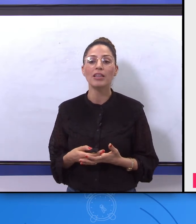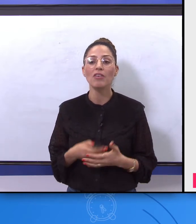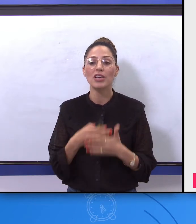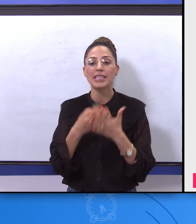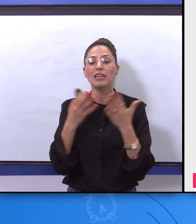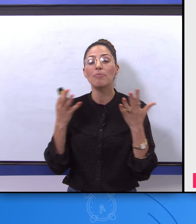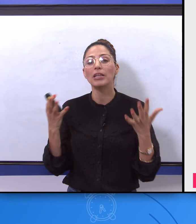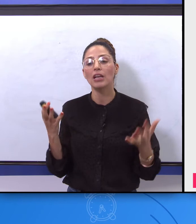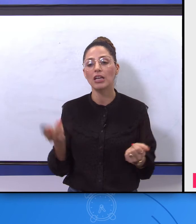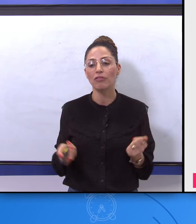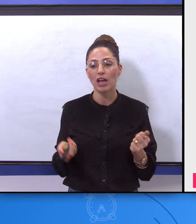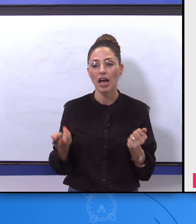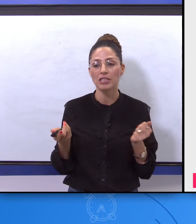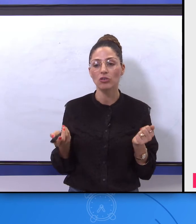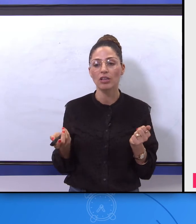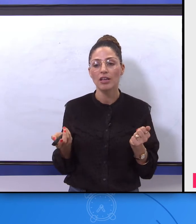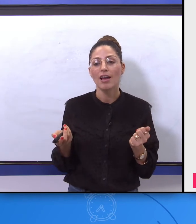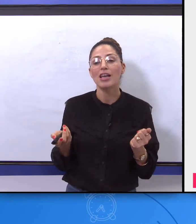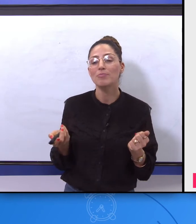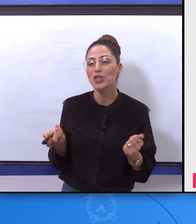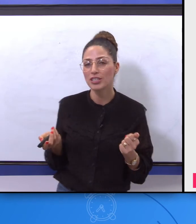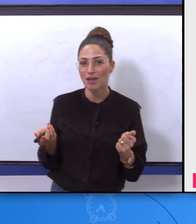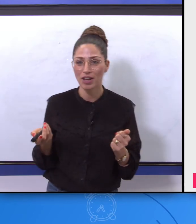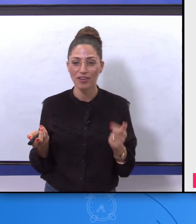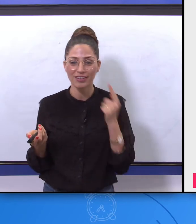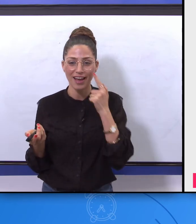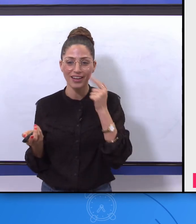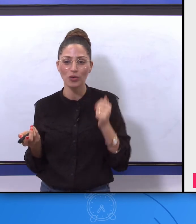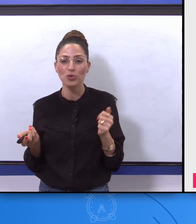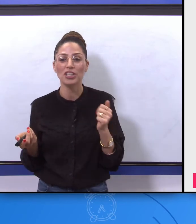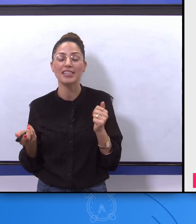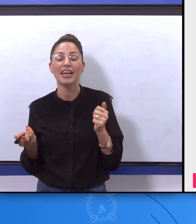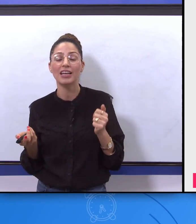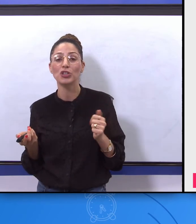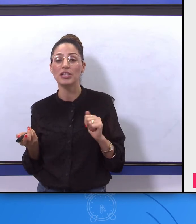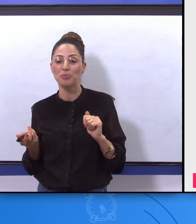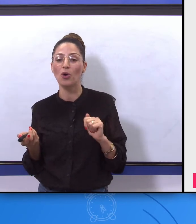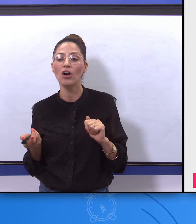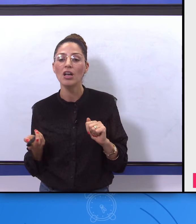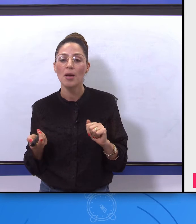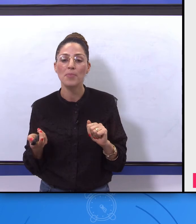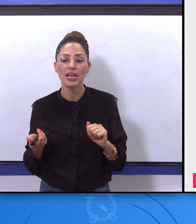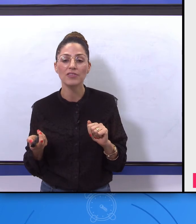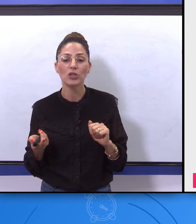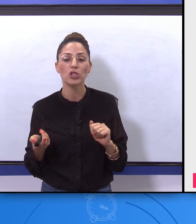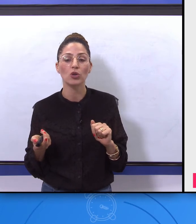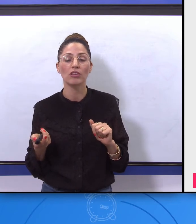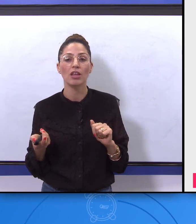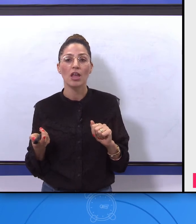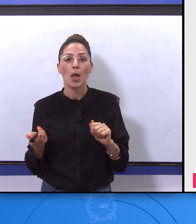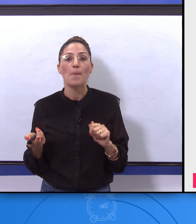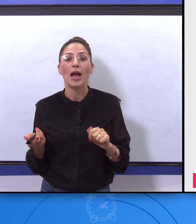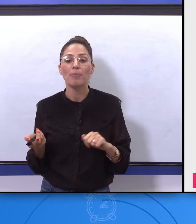חומרים מהטבע ויצרה את המנדלה הנפלאה הזאת. אז מי ששם לב חדי עין יראו שהיא עשתה קן של ציפור מעץ